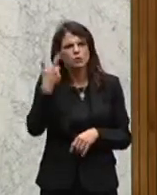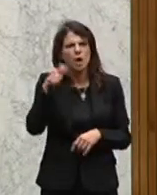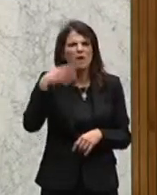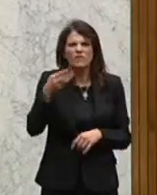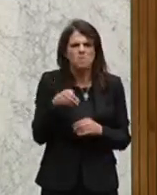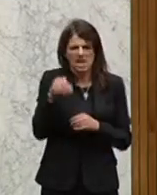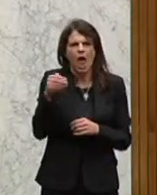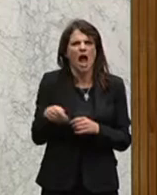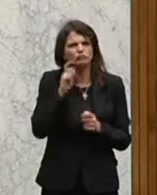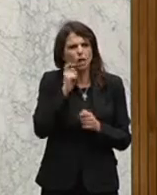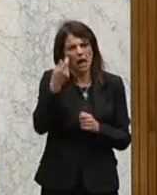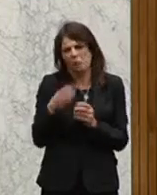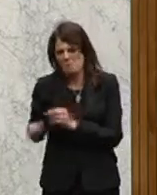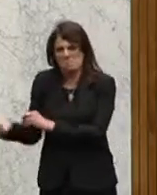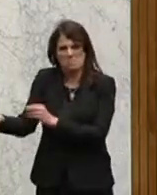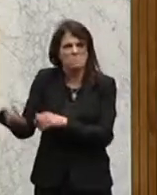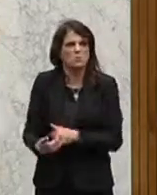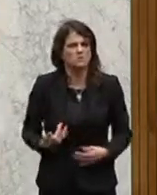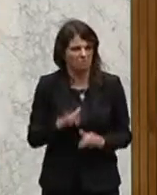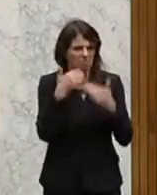Milliarden Steuergeld reinstecken müssen. Danke.